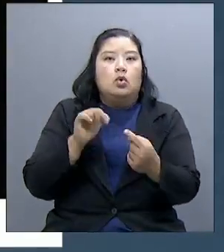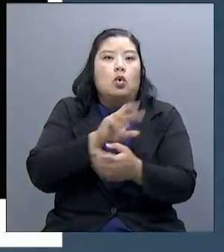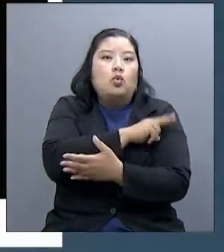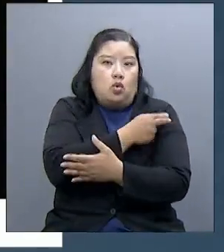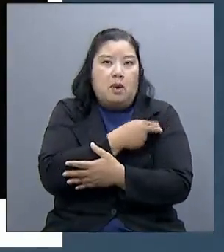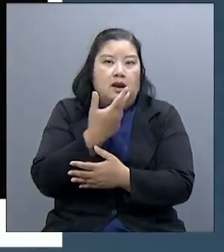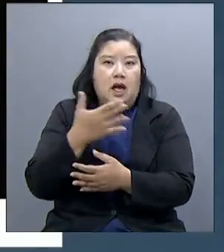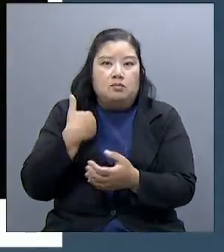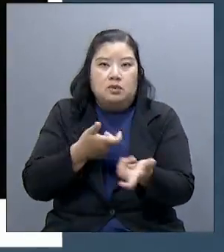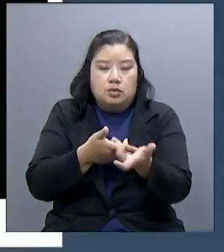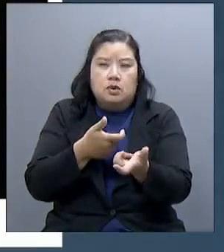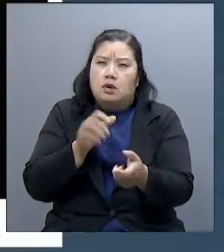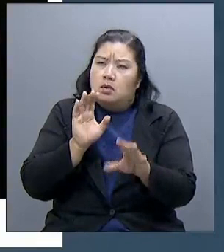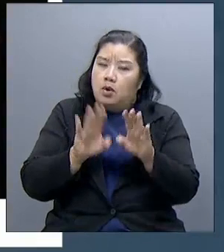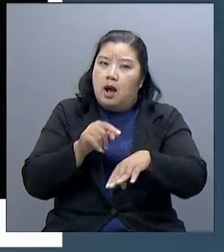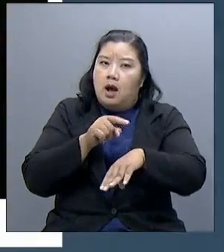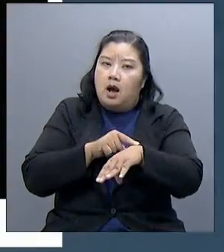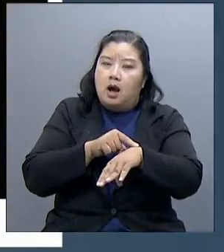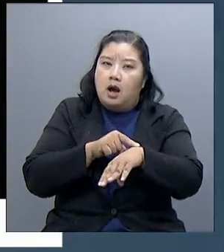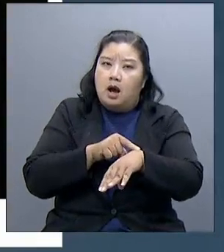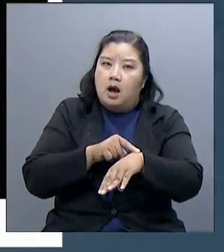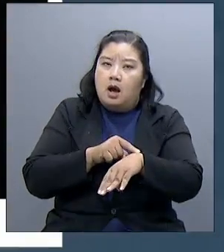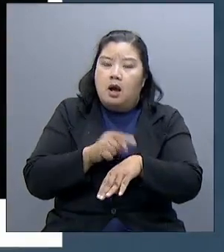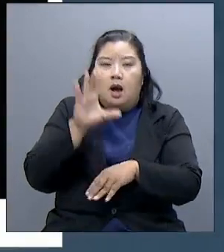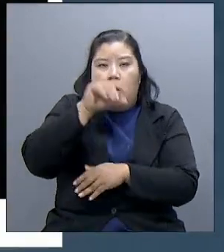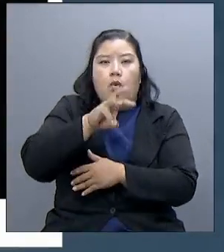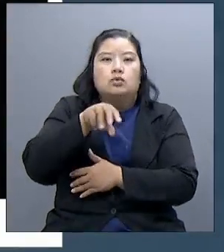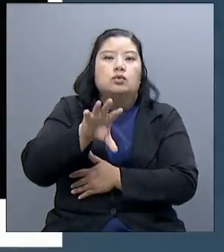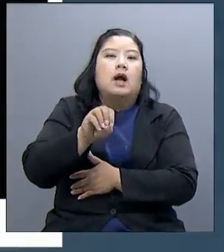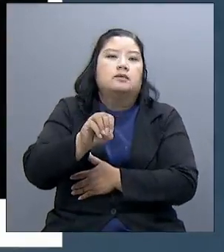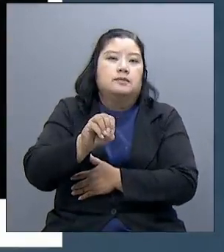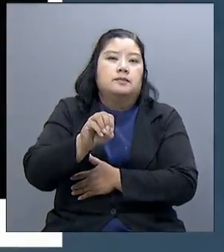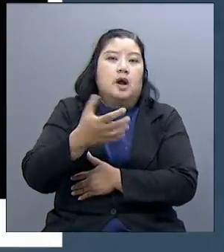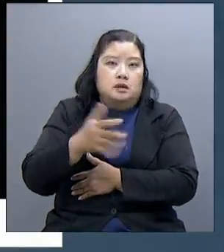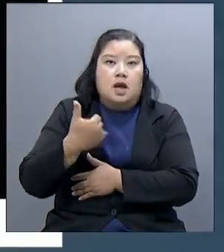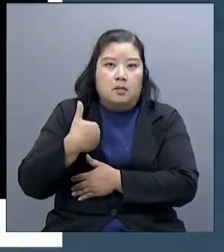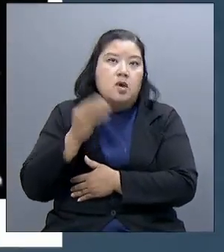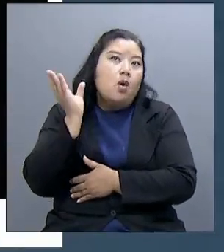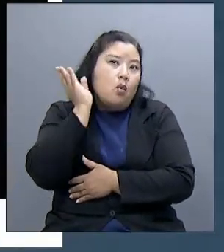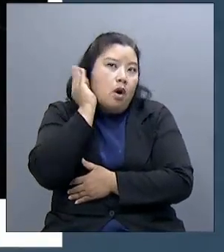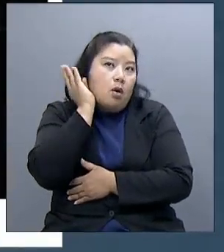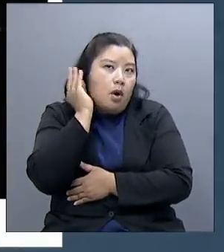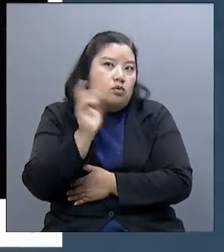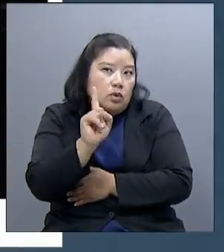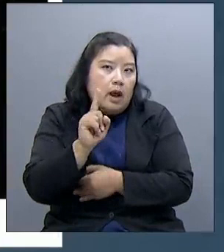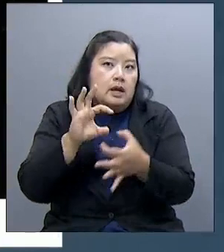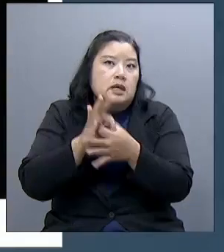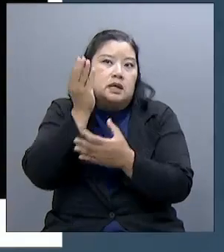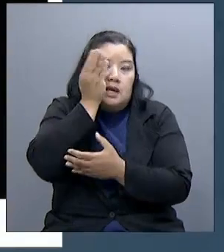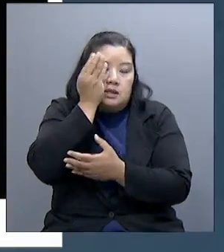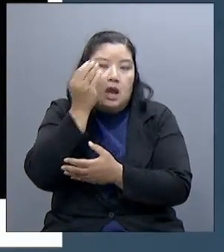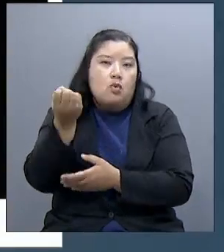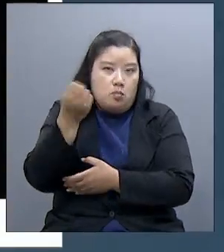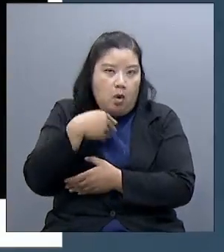จมตีราวๆ 18:59 และอ้างว่าข้อมูลข่าวกรองจากหลายแหล่งที่อิสราเอลมีบ่งชี้ว่